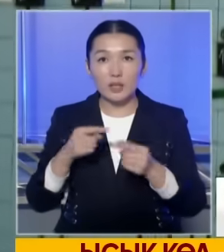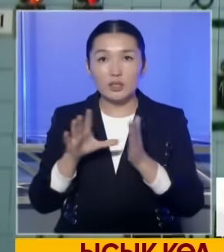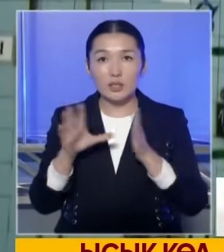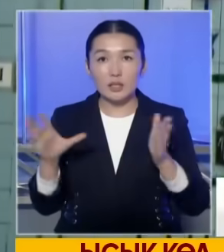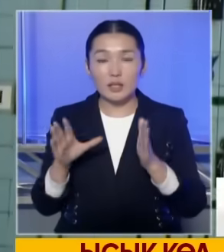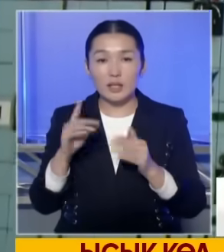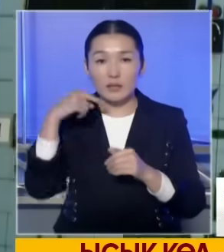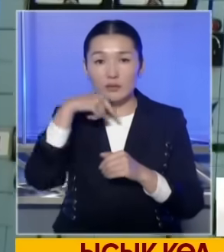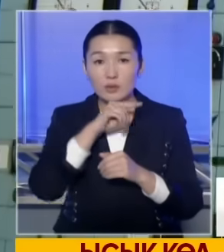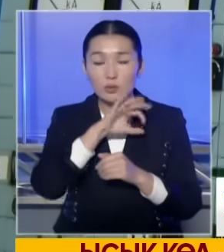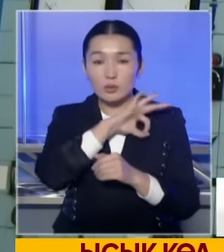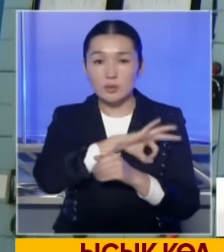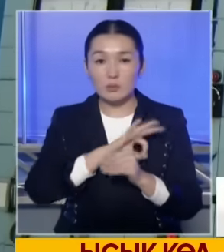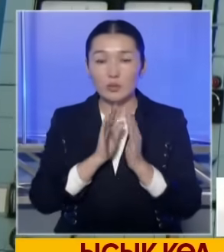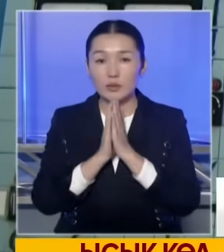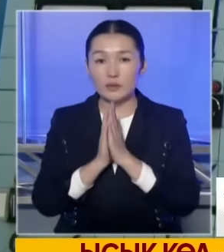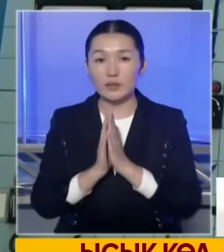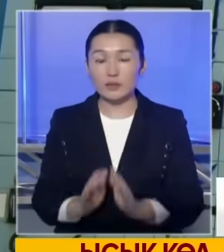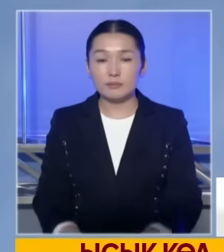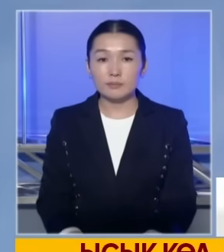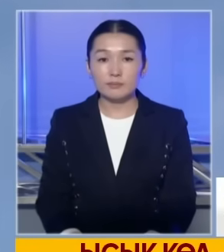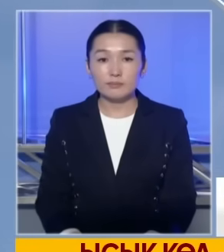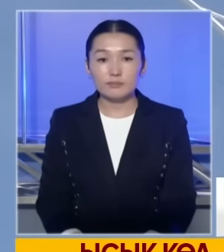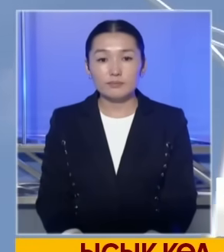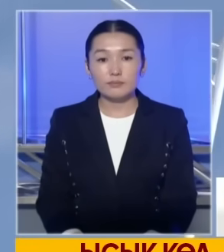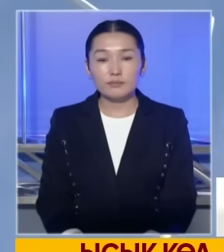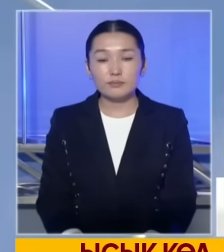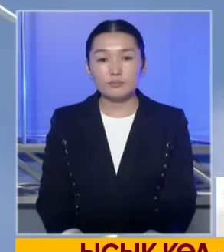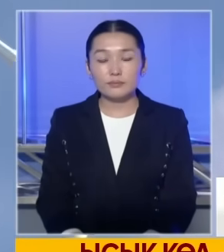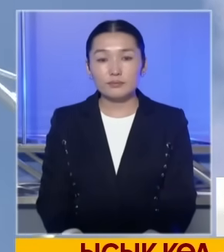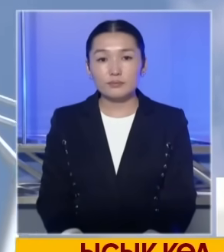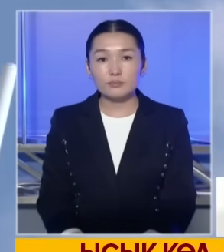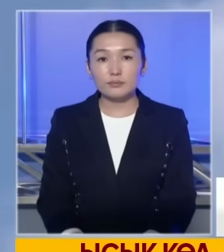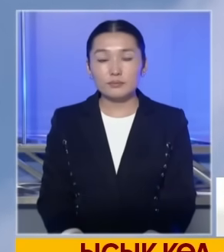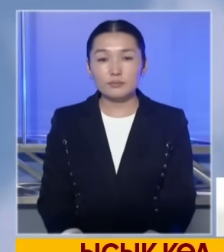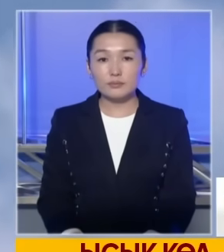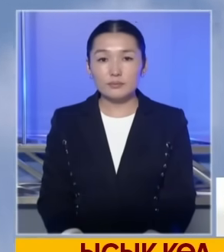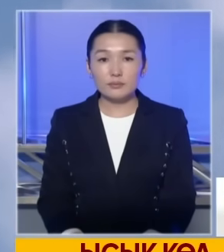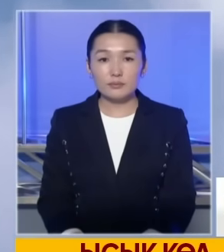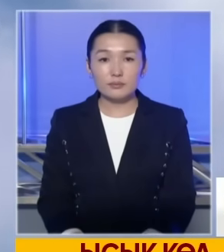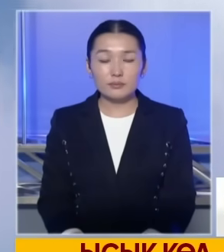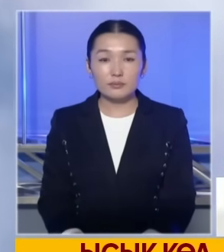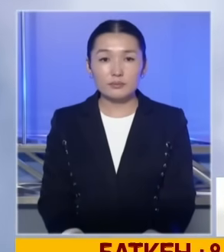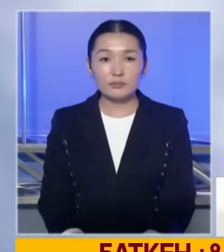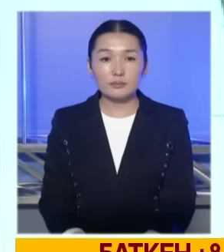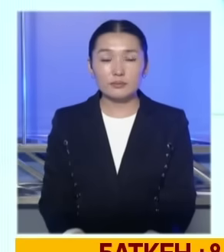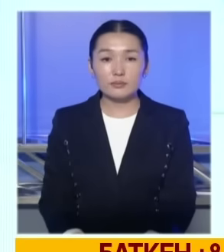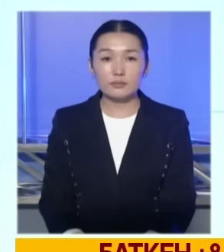аны натыйжалуу пайдалануу керек дейт. Нургүл Жумабекова, Бексултан Курманбек уулу, Алатоо 24.